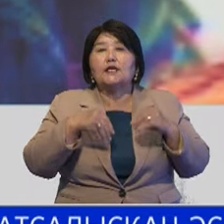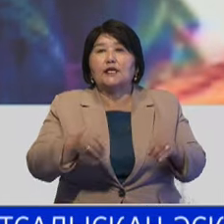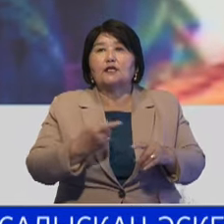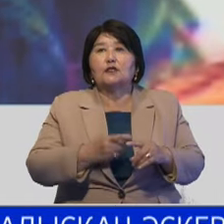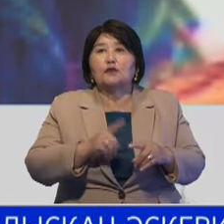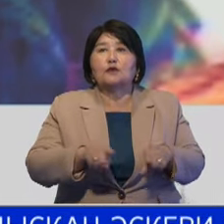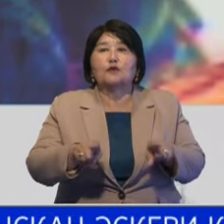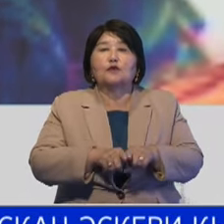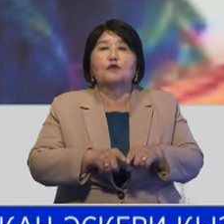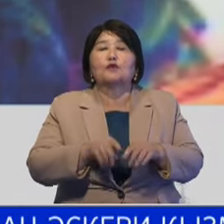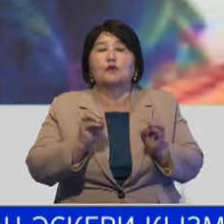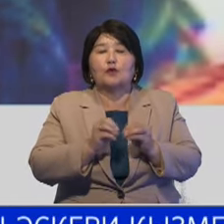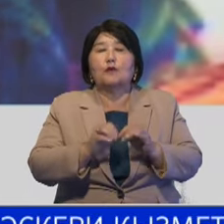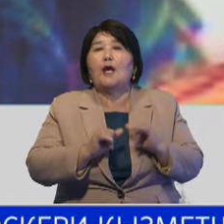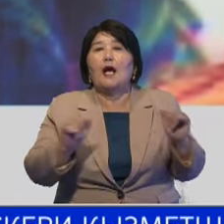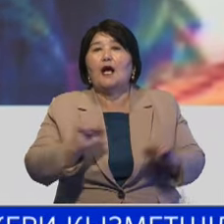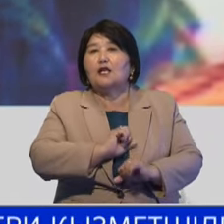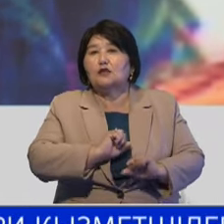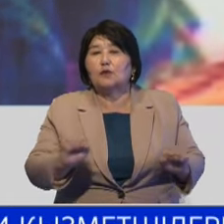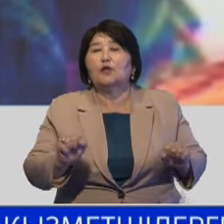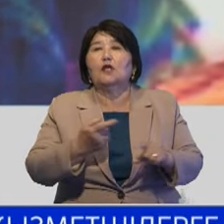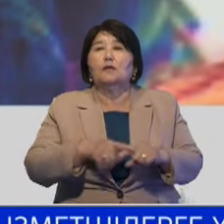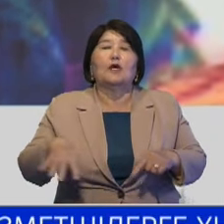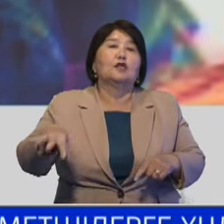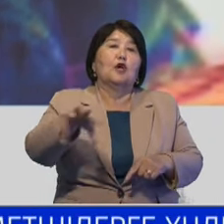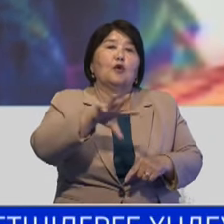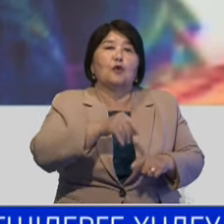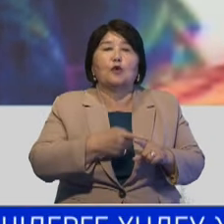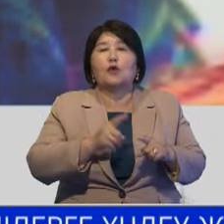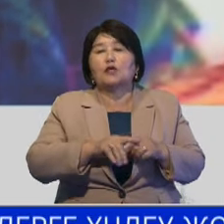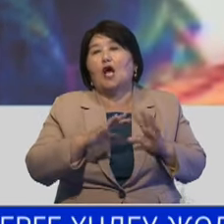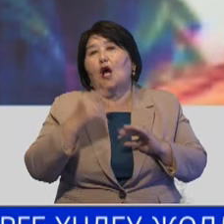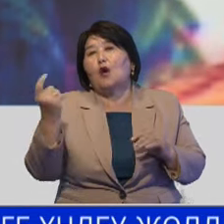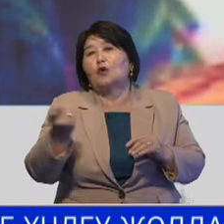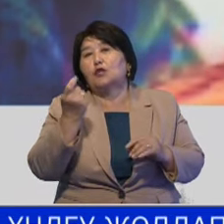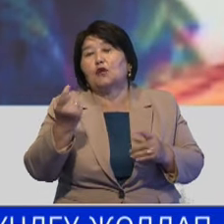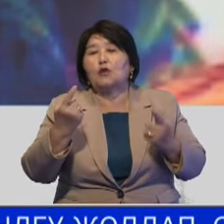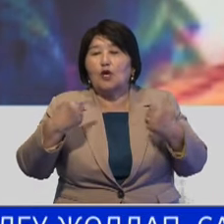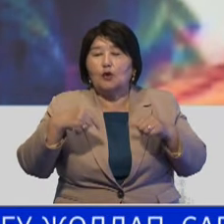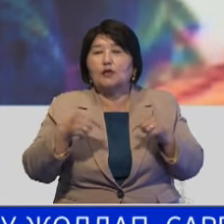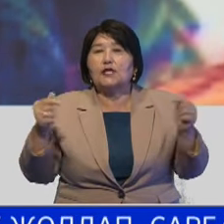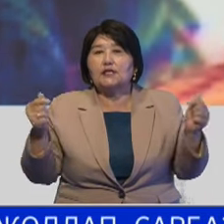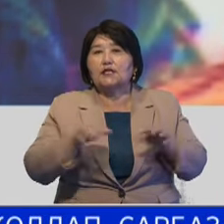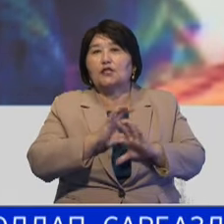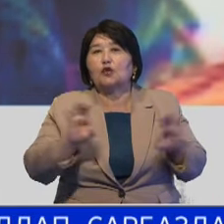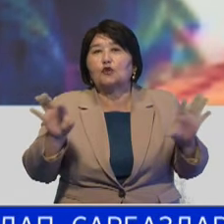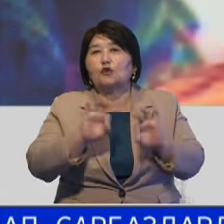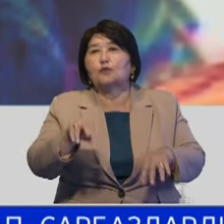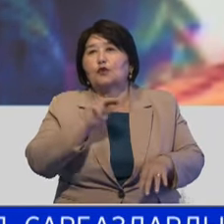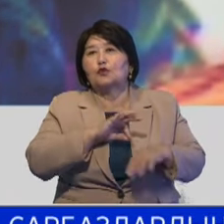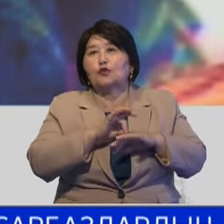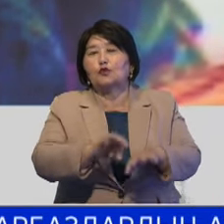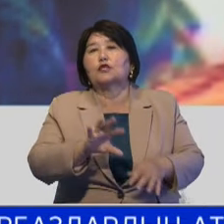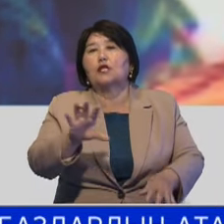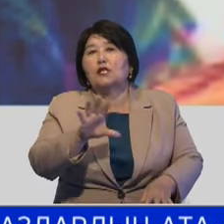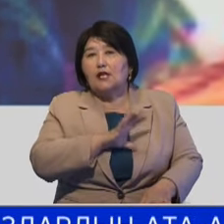осы көлемнен асырылмауы тиіс. Бұл жөнінде өңірдегі барлық ауыл шаруашылық құрылымдарына тиісті түсіндірме жұмыстары